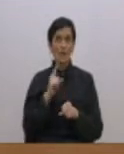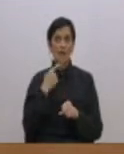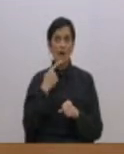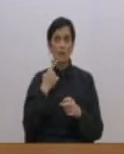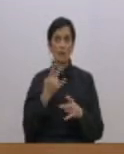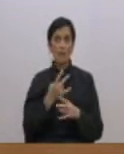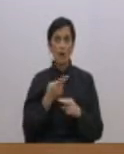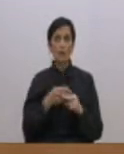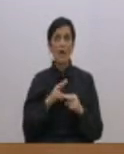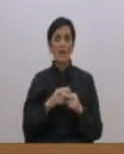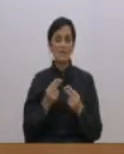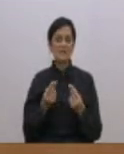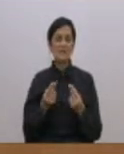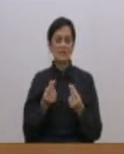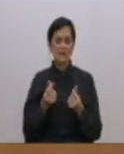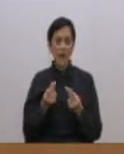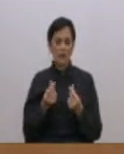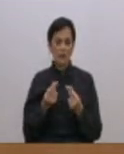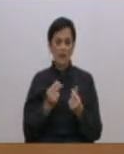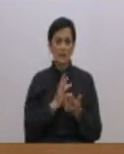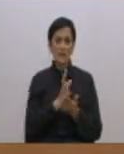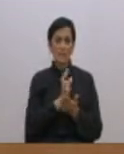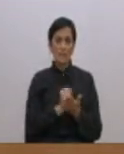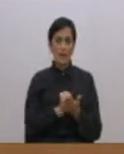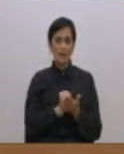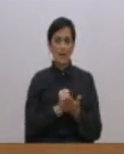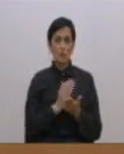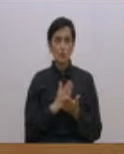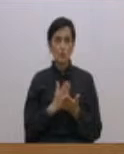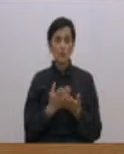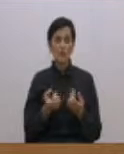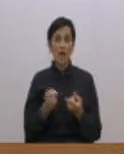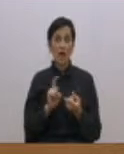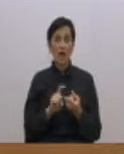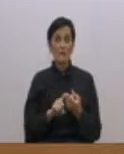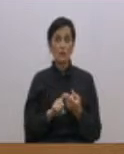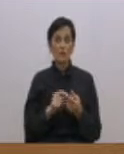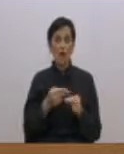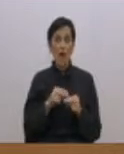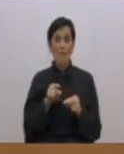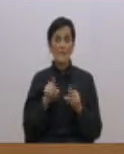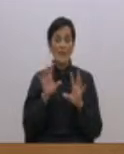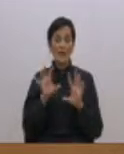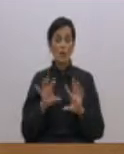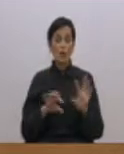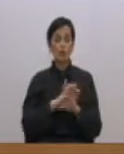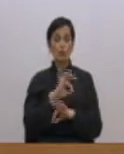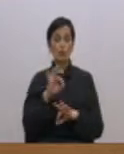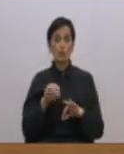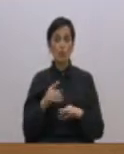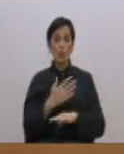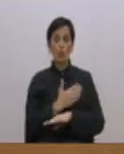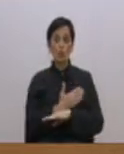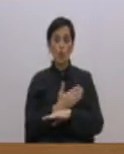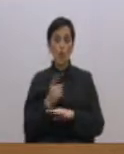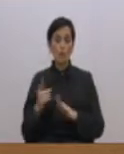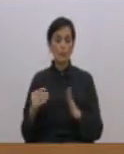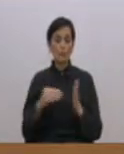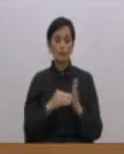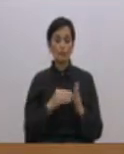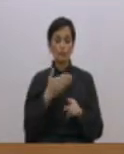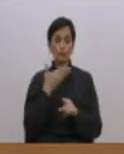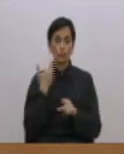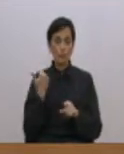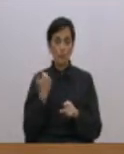ეს გარკვეულ თანხებთან და გარკვეულ რესურსებთან არის დაკავშირებული. Ამ კოდექსის პროექტში ეს ნორმა არ არის ასახული, თუმცა